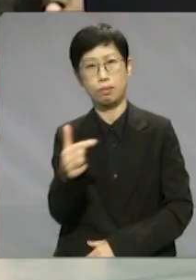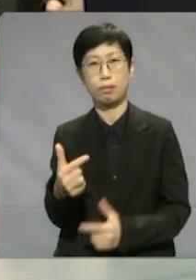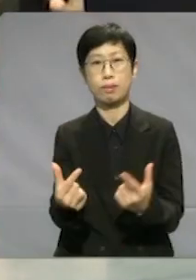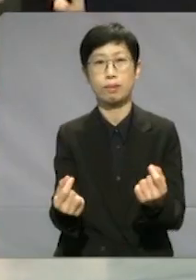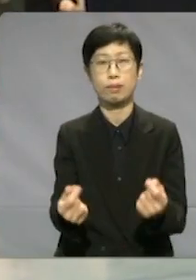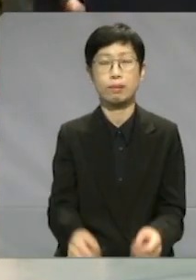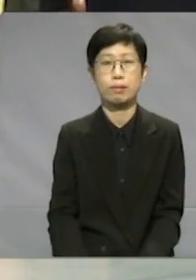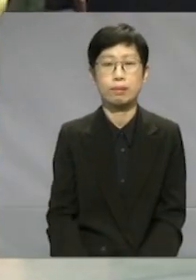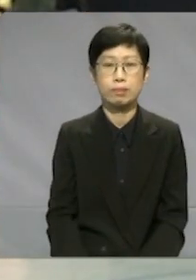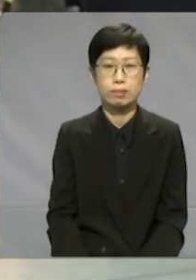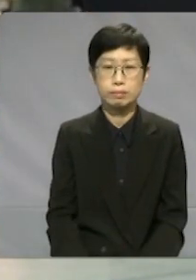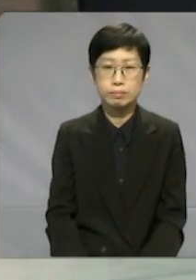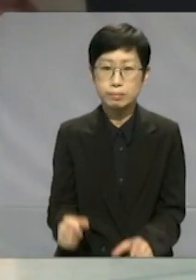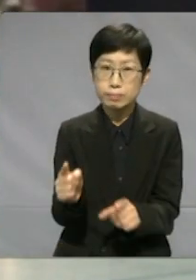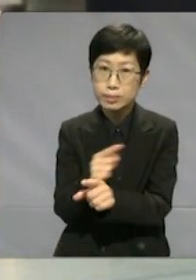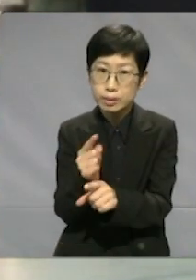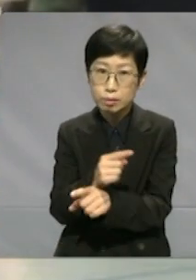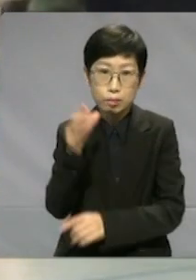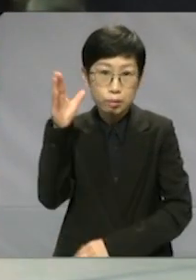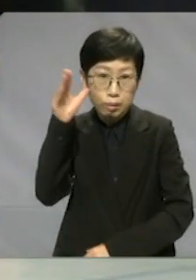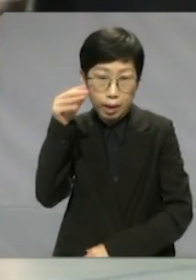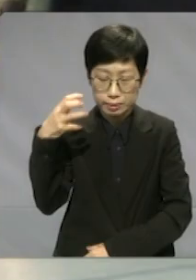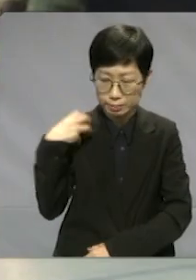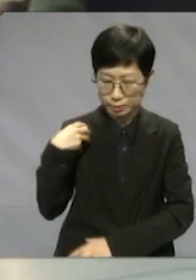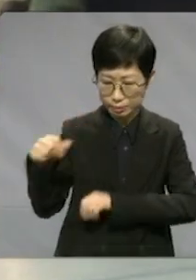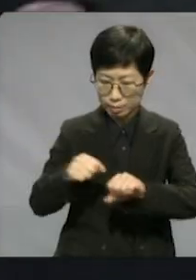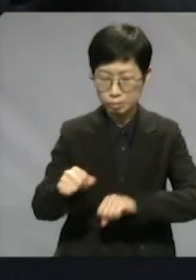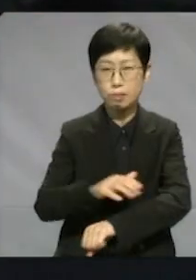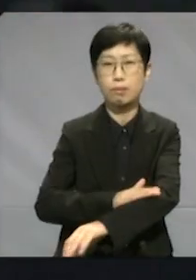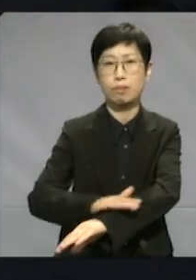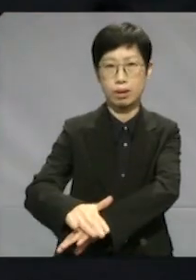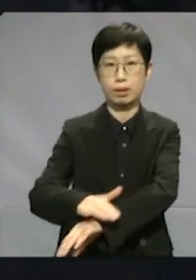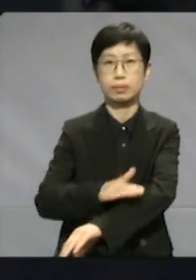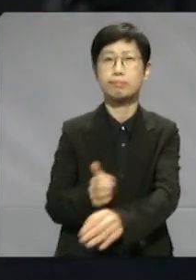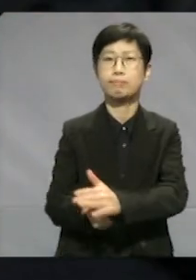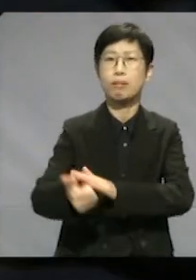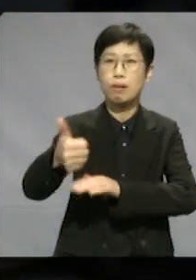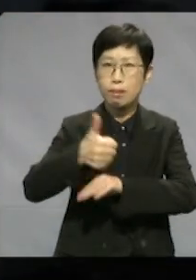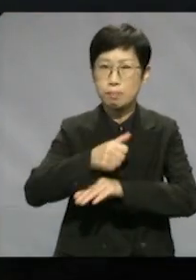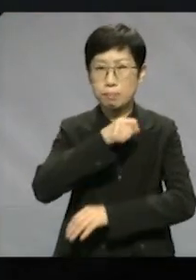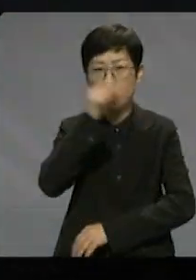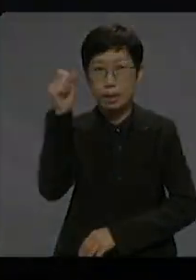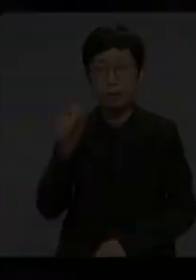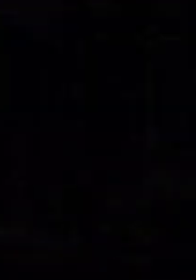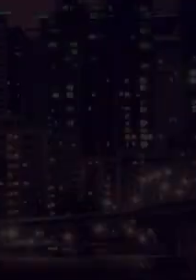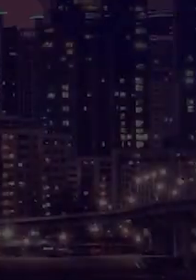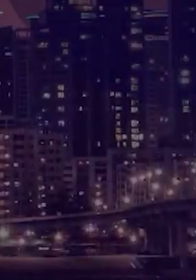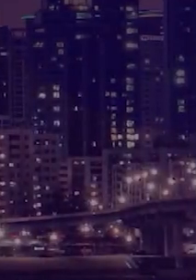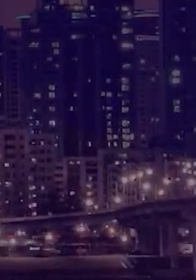있습니다. 치료견들의 이번 임무, 대성공이네요. 오늘의 세계였습니다.